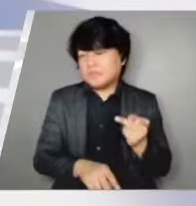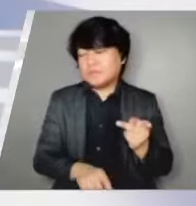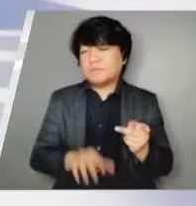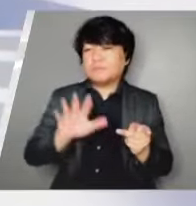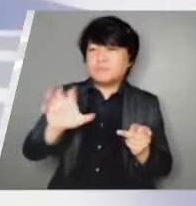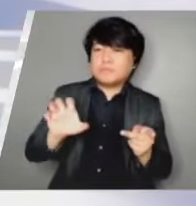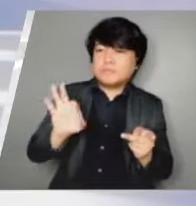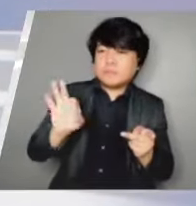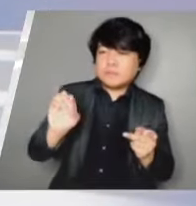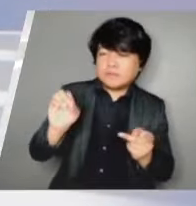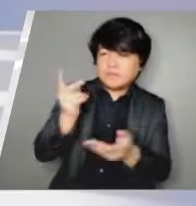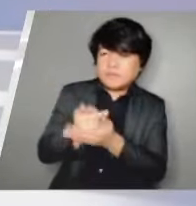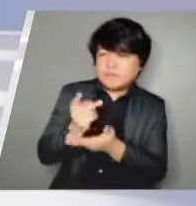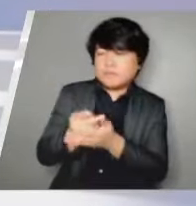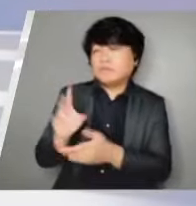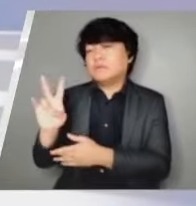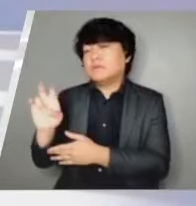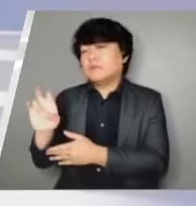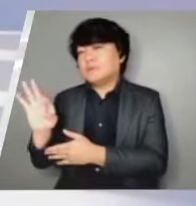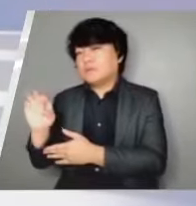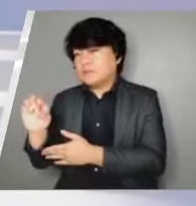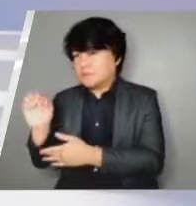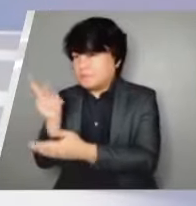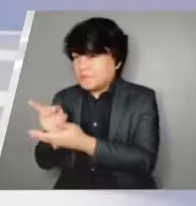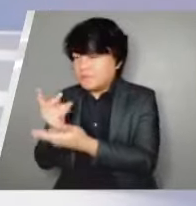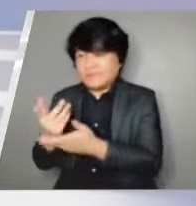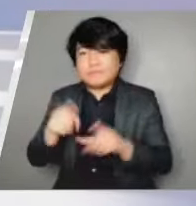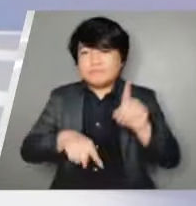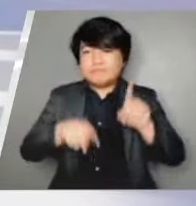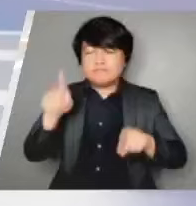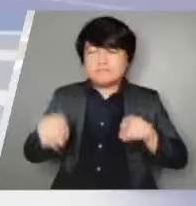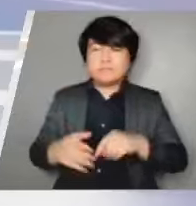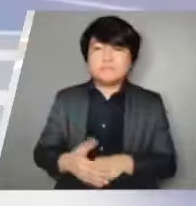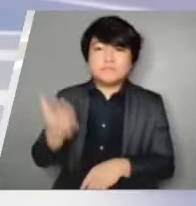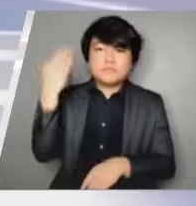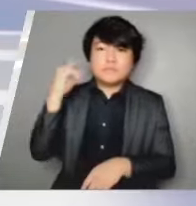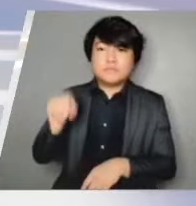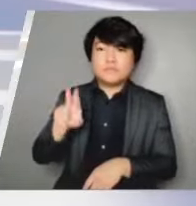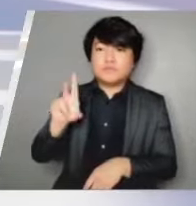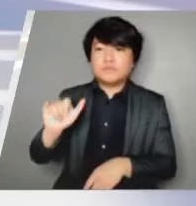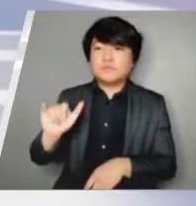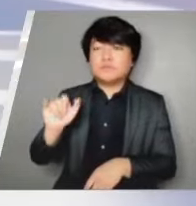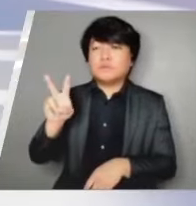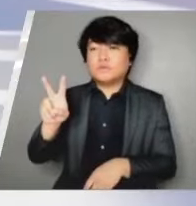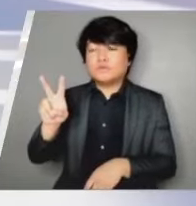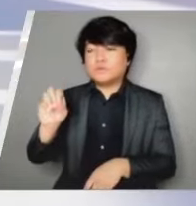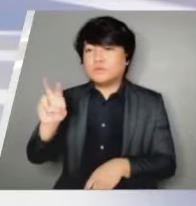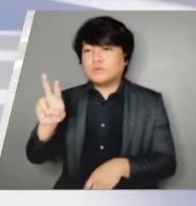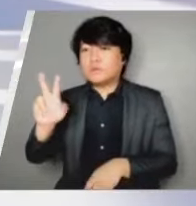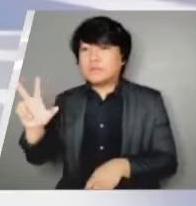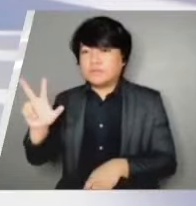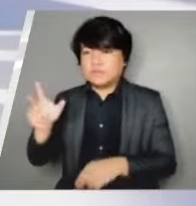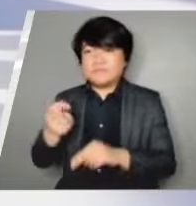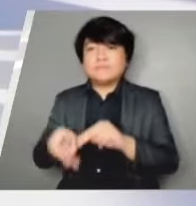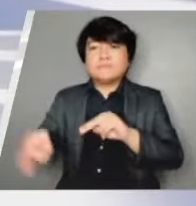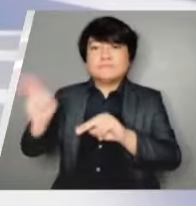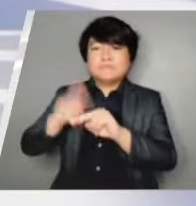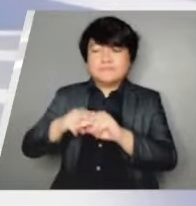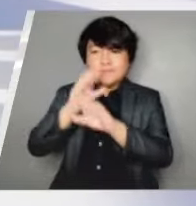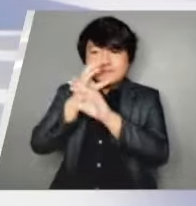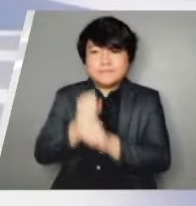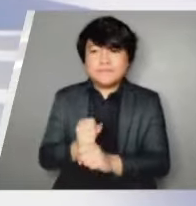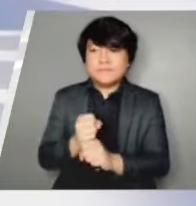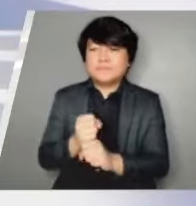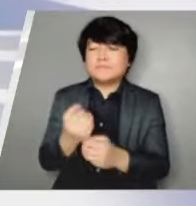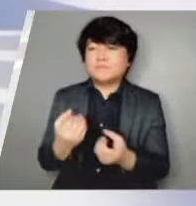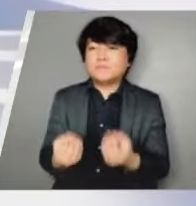750 pesos. July 2023 huling nagka-aumento sa minimum wage sa Metro Manila, nakasalukuyang nasa